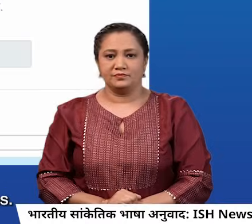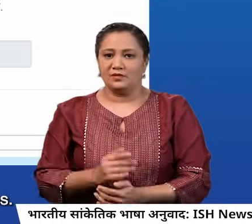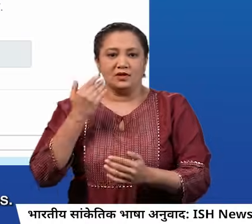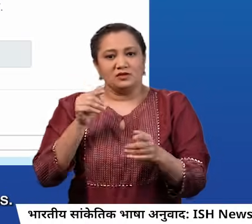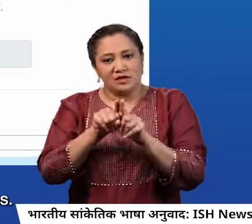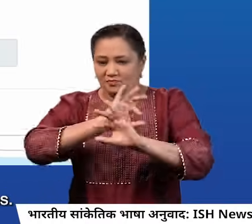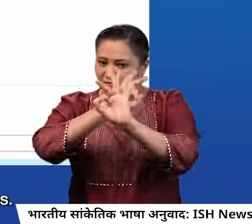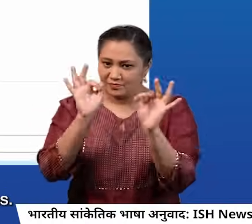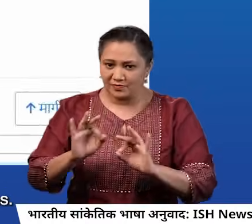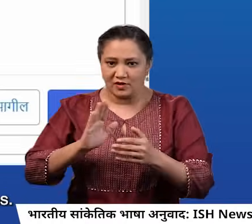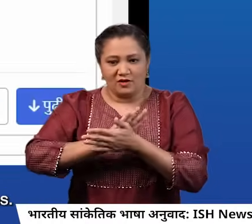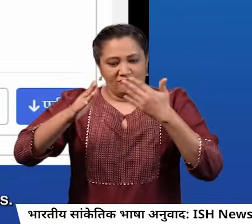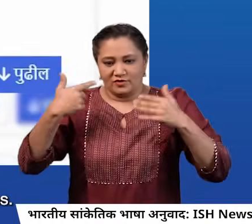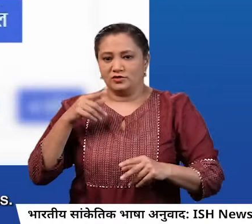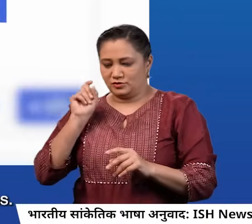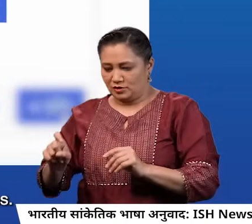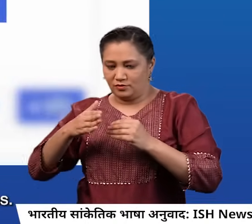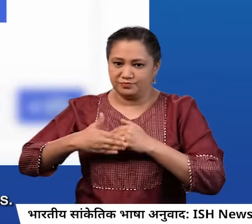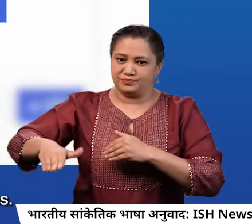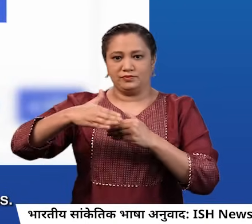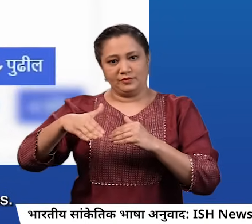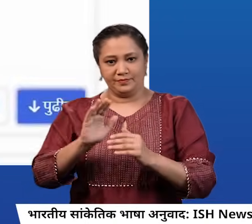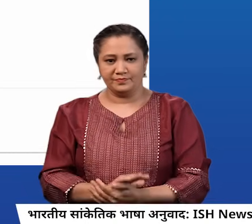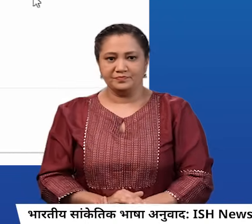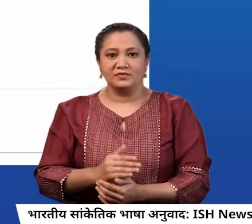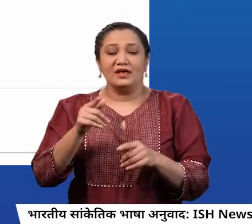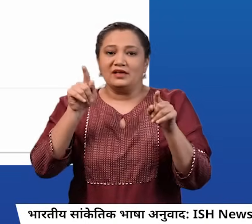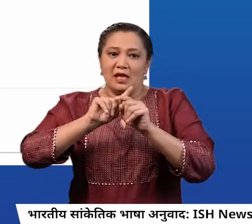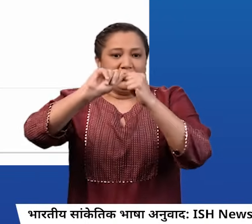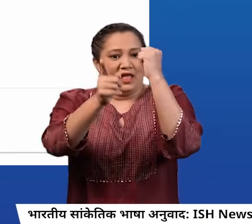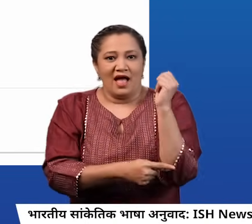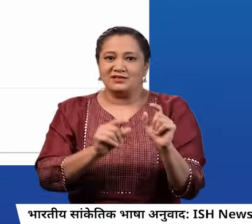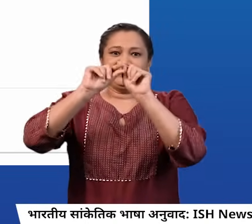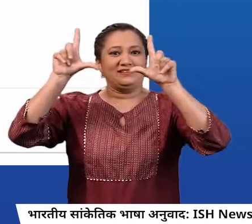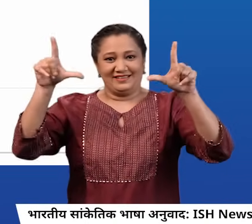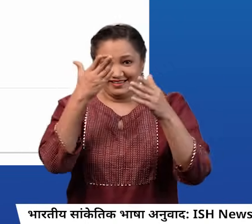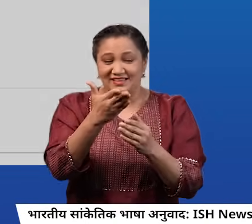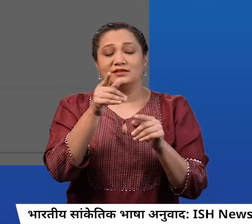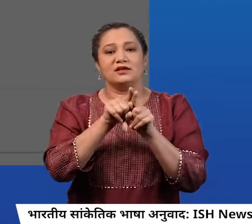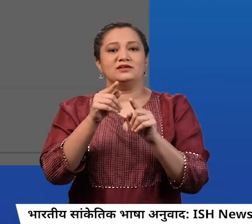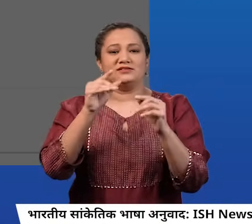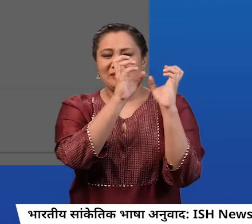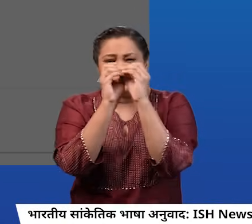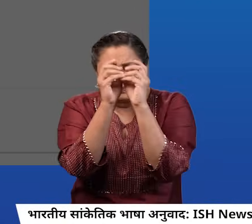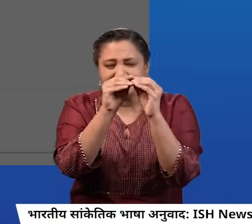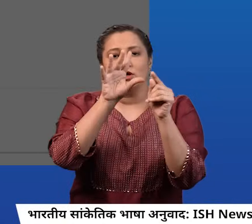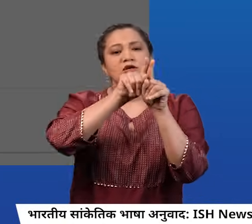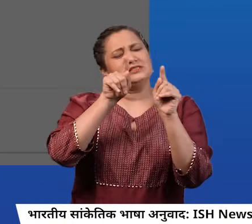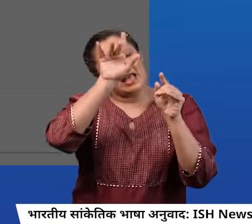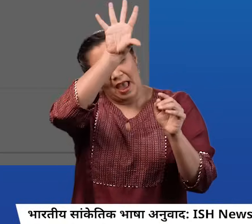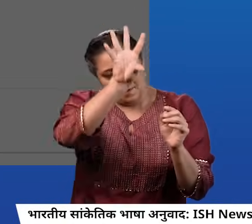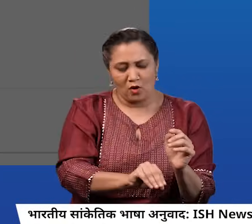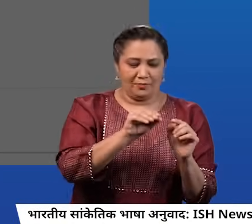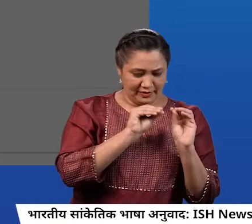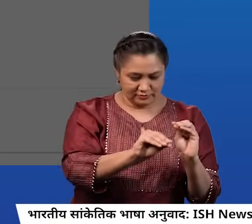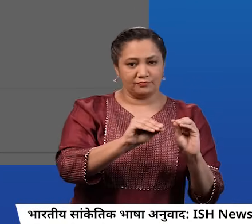अता अर्जाची प्रक्रिया पुर्णत वाला नियने सथी पुण्धा पुढ़िले बटन दाबा हा अर्जाचा शेवट चा टपा आहे इथा दिसा दसलेला कैपचा आ आपल्याला